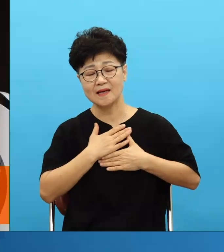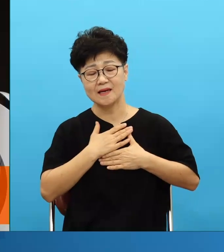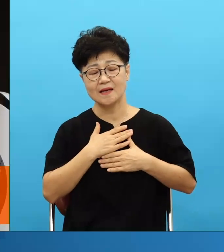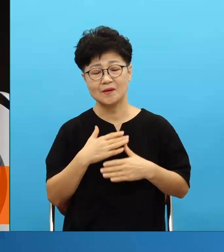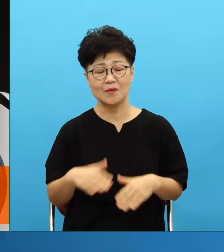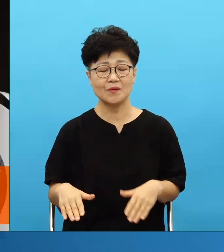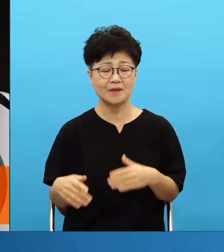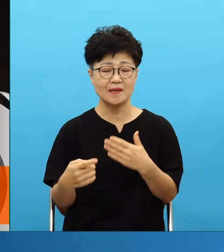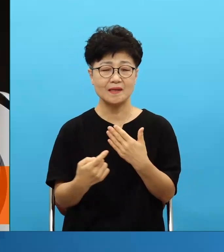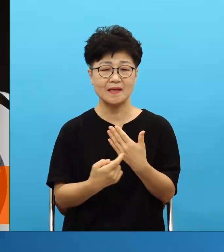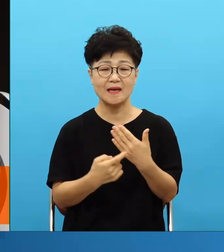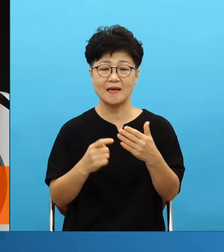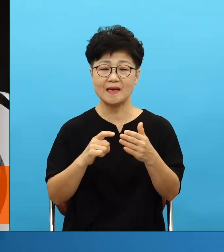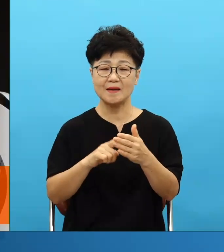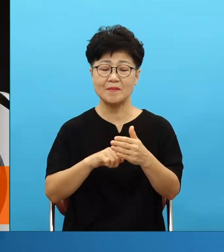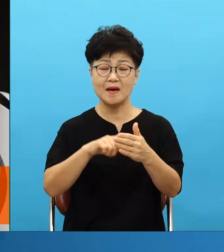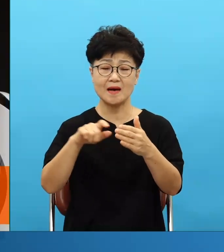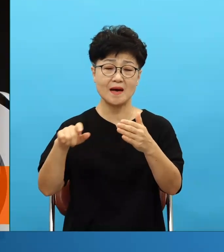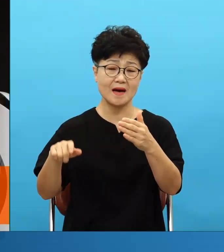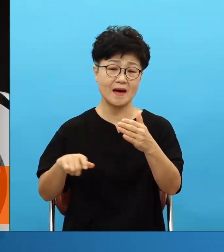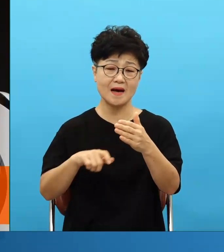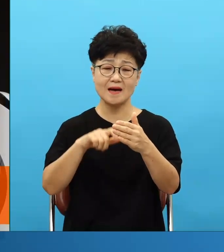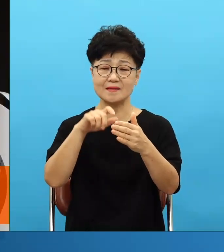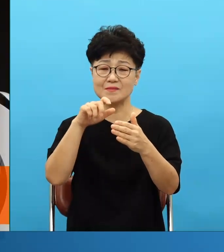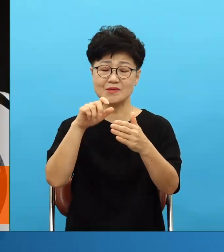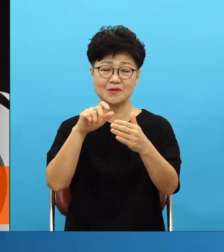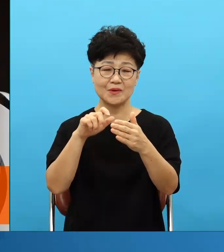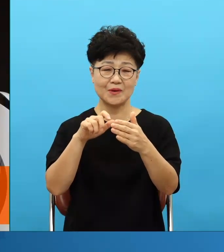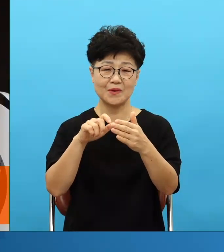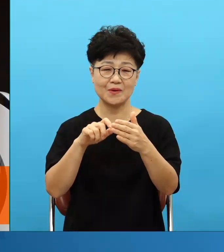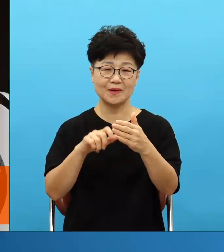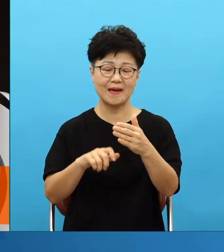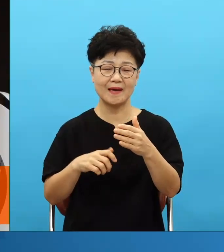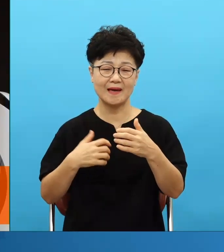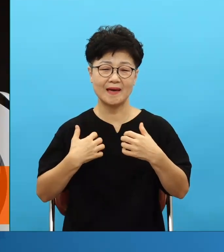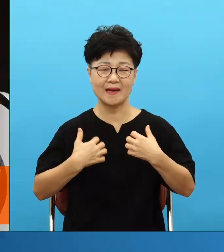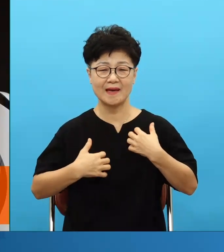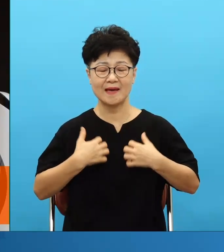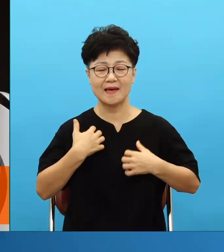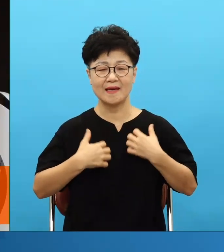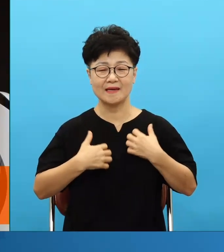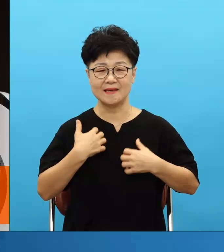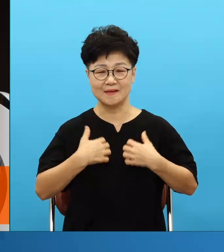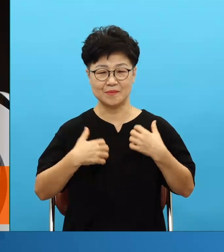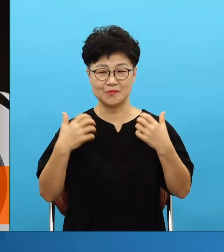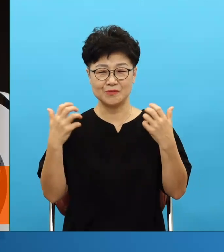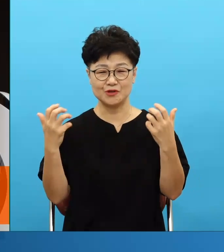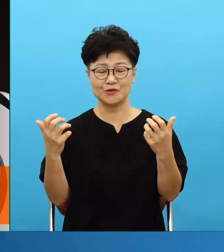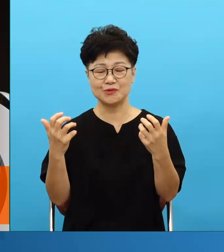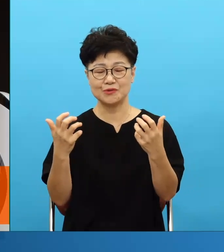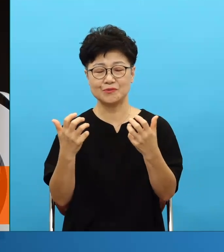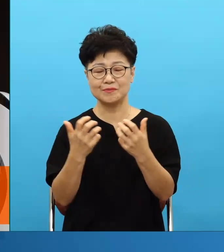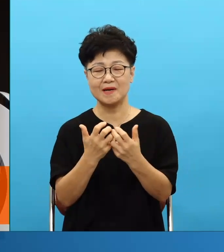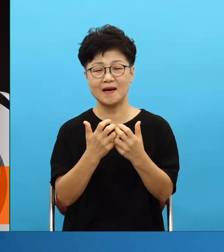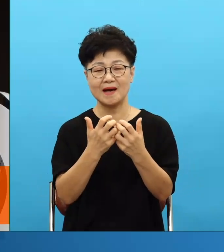주시네. 고난 내 마음 속에 기쁨